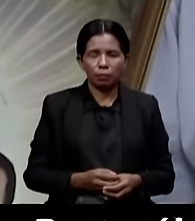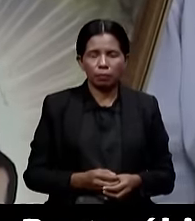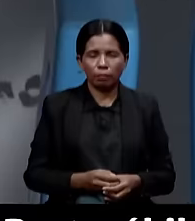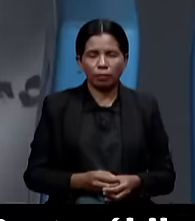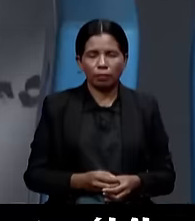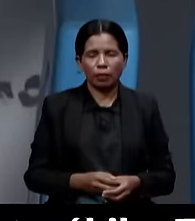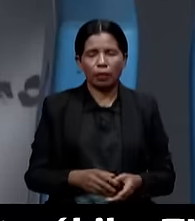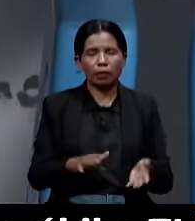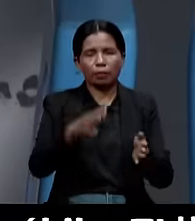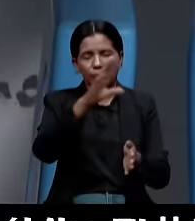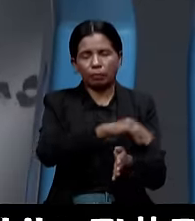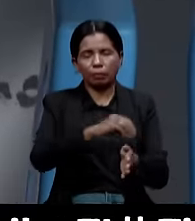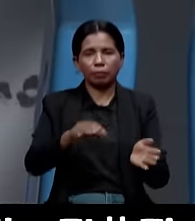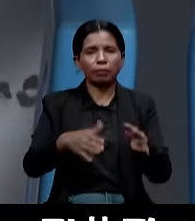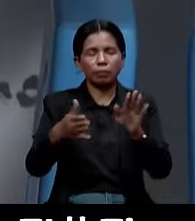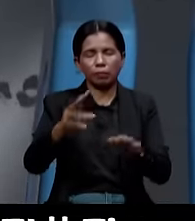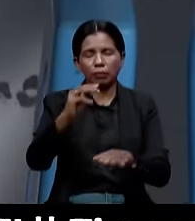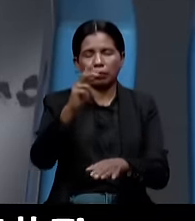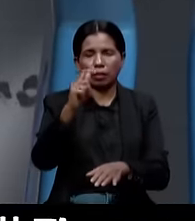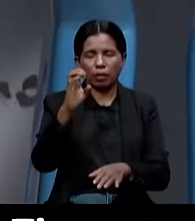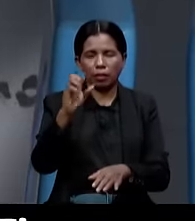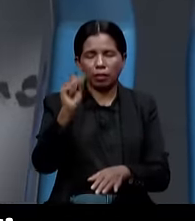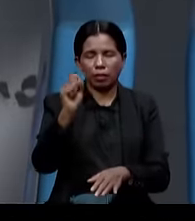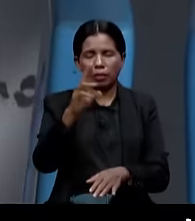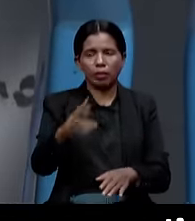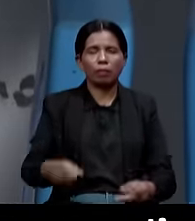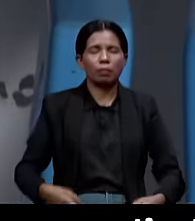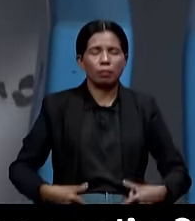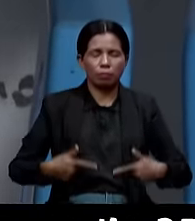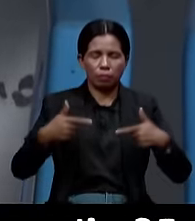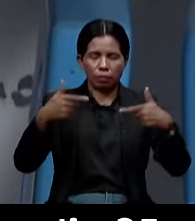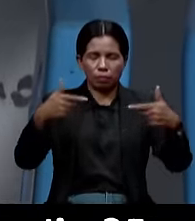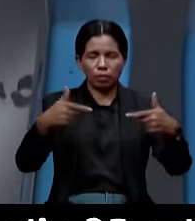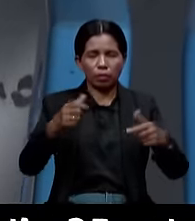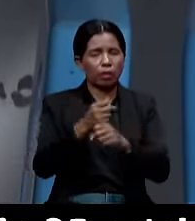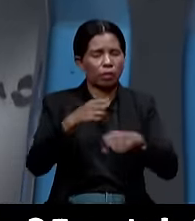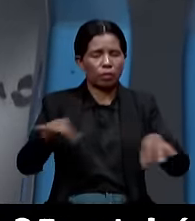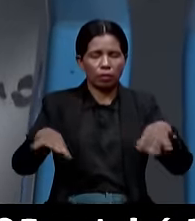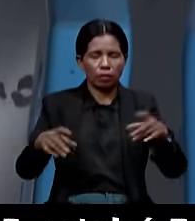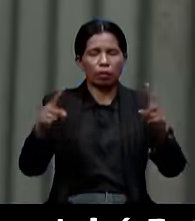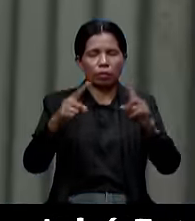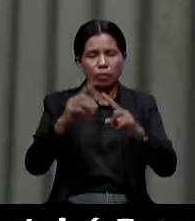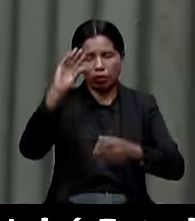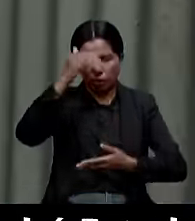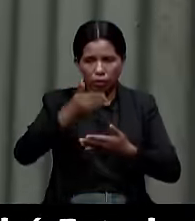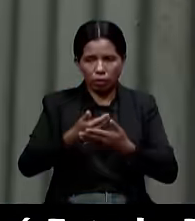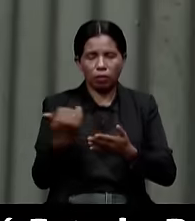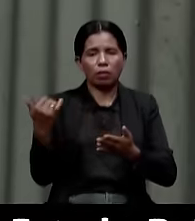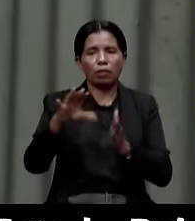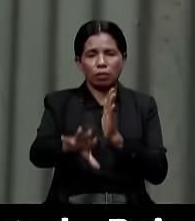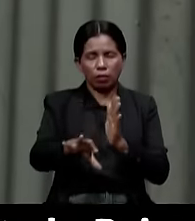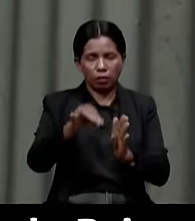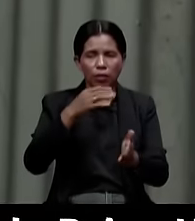Matebian Mateus Gomez o Agustinha sen, bainhira sem moris halo esforço hotu, ba sirani oan atu hetan